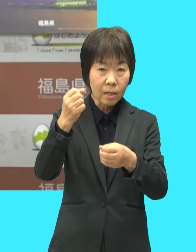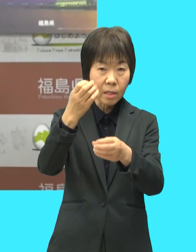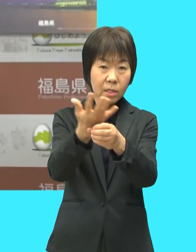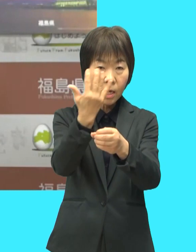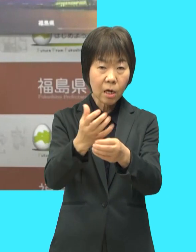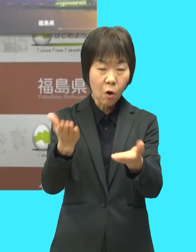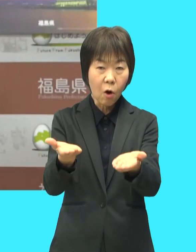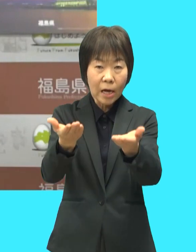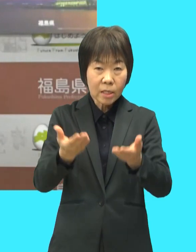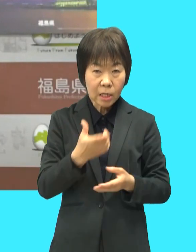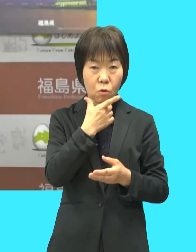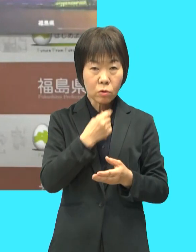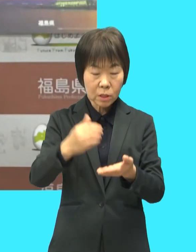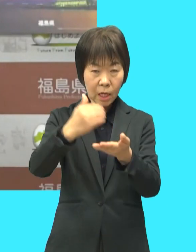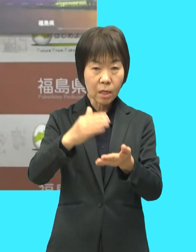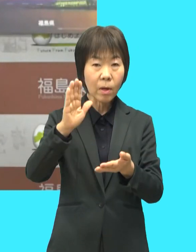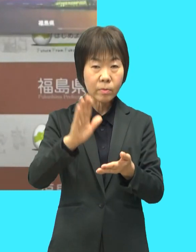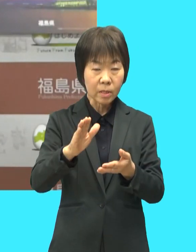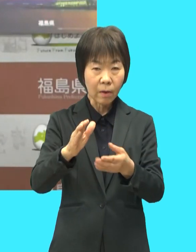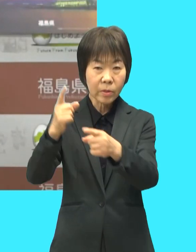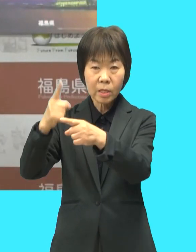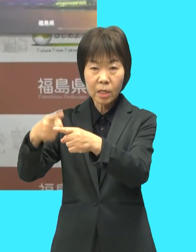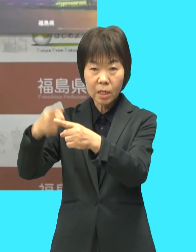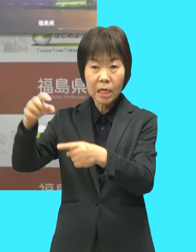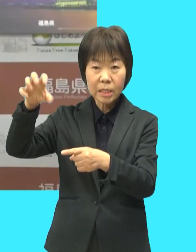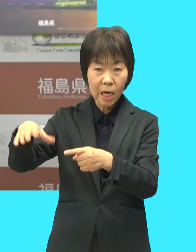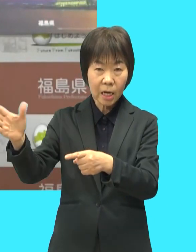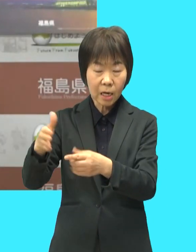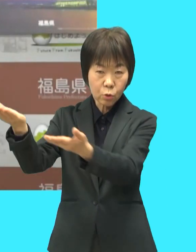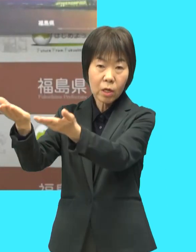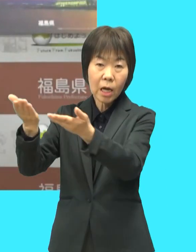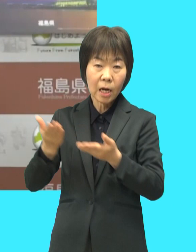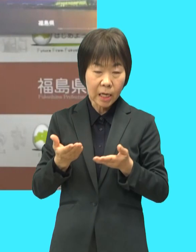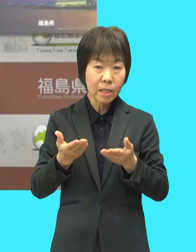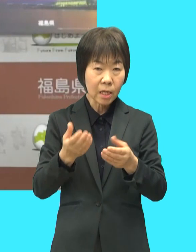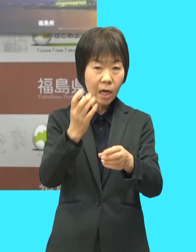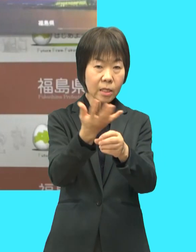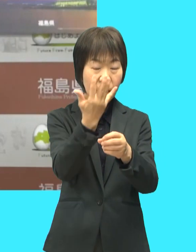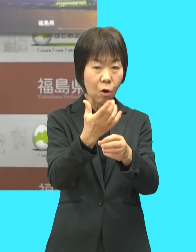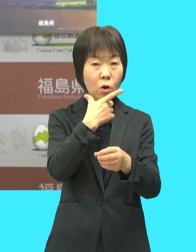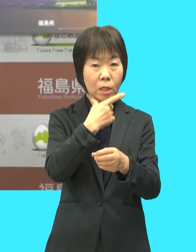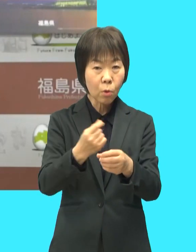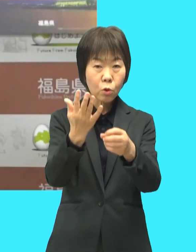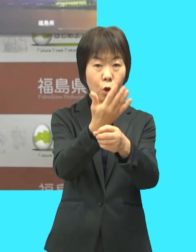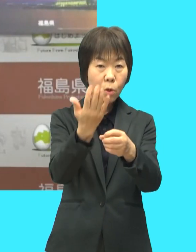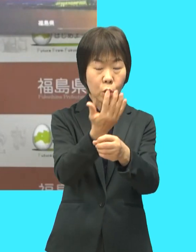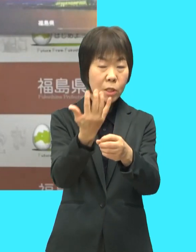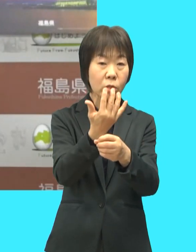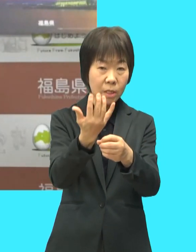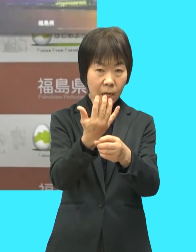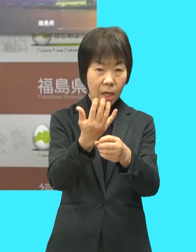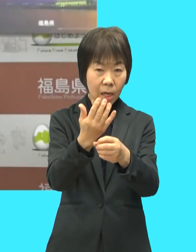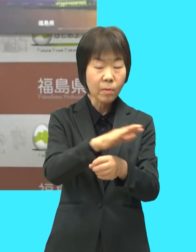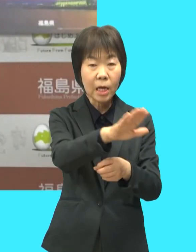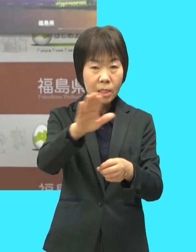きました。ギリシャから届けられた聖火を希望の灯火として県民の皆さん